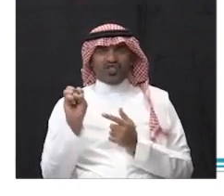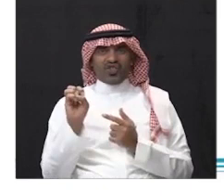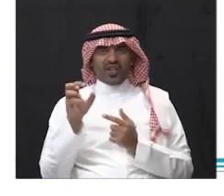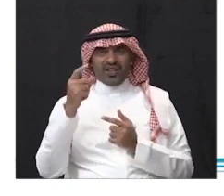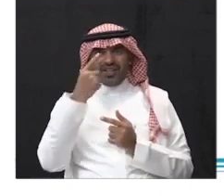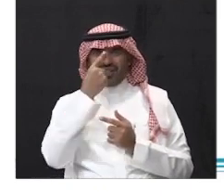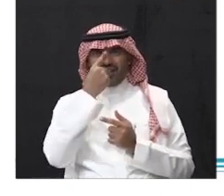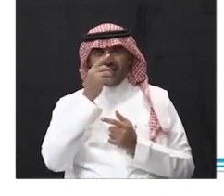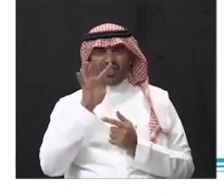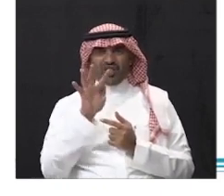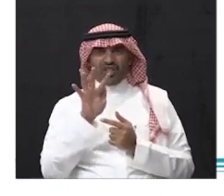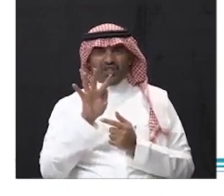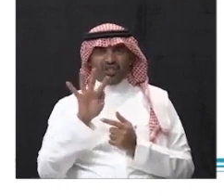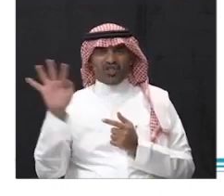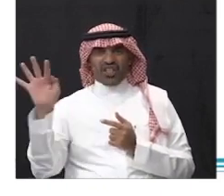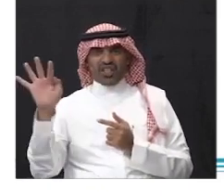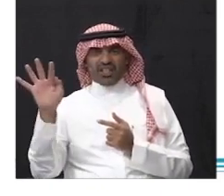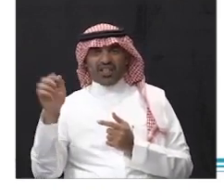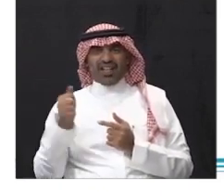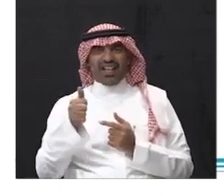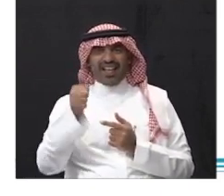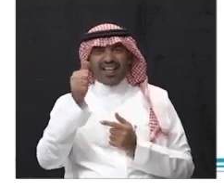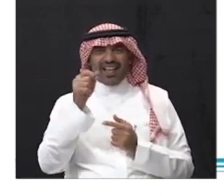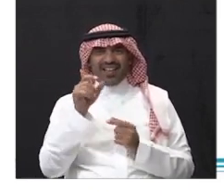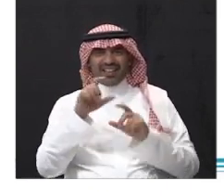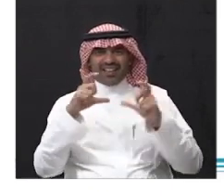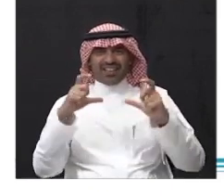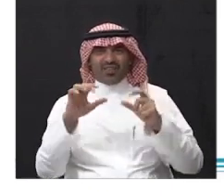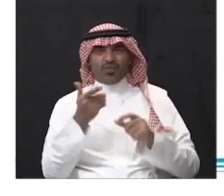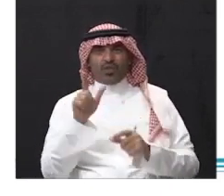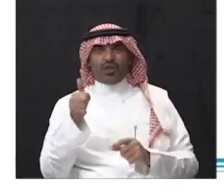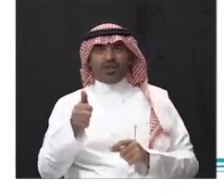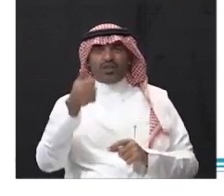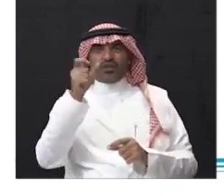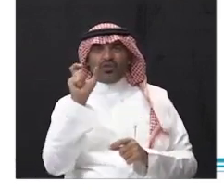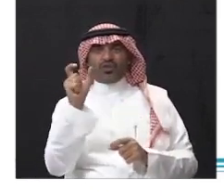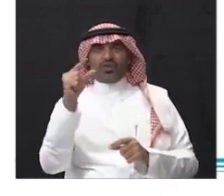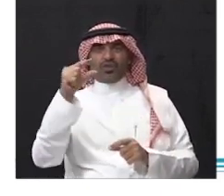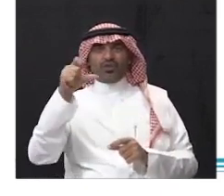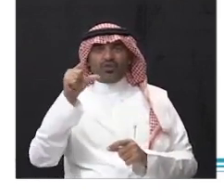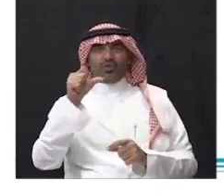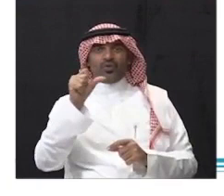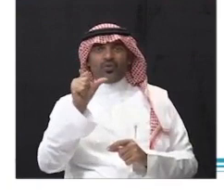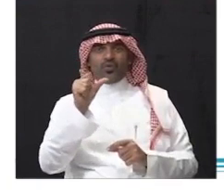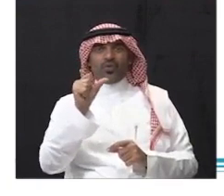جزر الهند الشرقية بين قوسين إندونيسيا وقعت تحت استعمار دولة